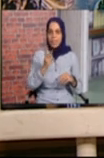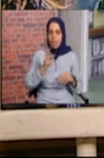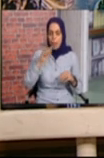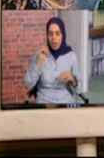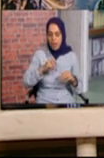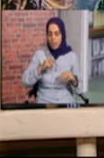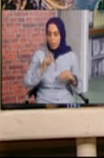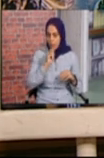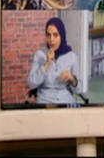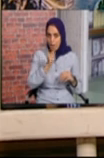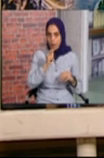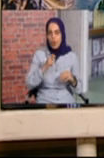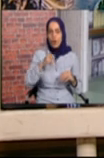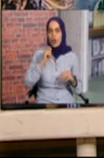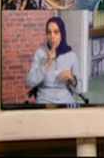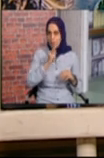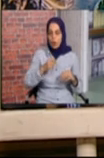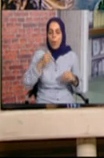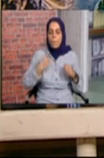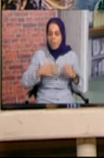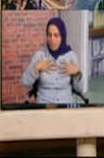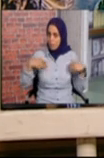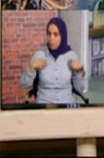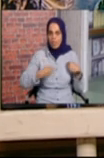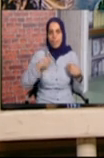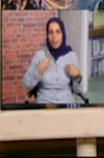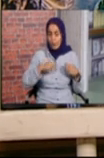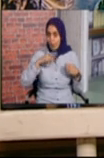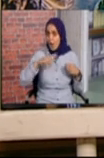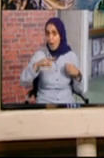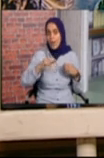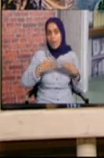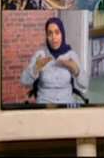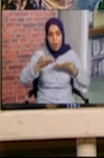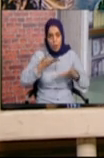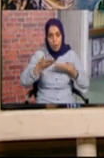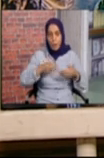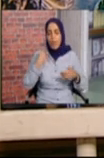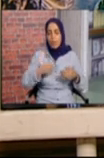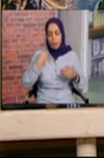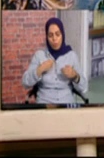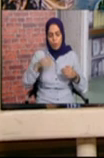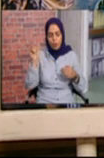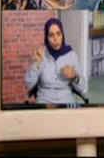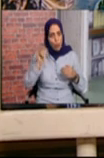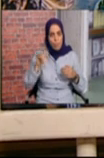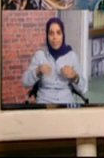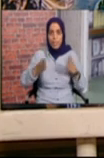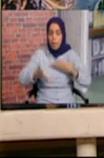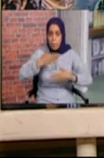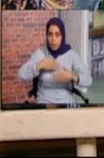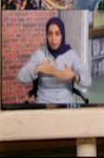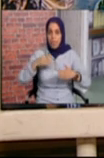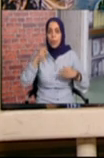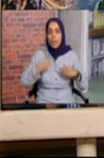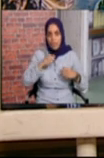اليوم من برنامجنا هنا مسبيرو. بسعد بصحبة حضراتكم في لقاء حواري نتعرض فيه لواحد من الموضوعات المهمة بعد ما تجولنا مع